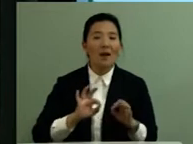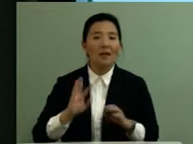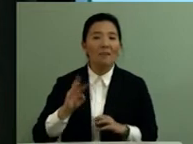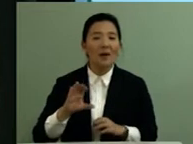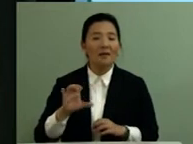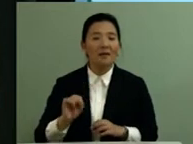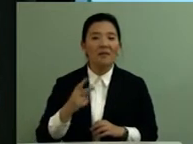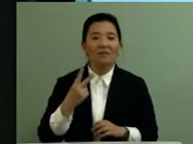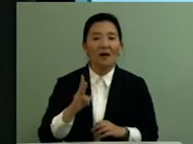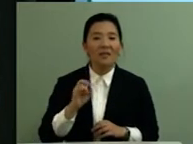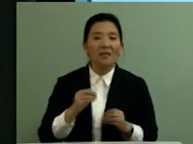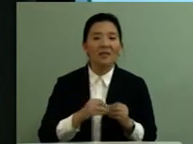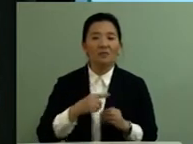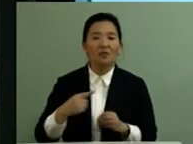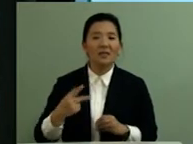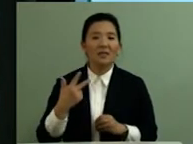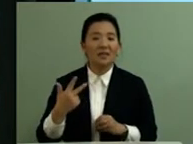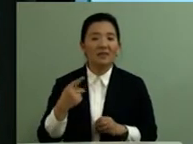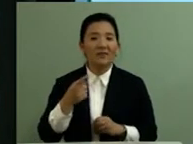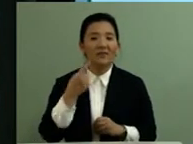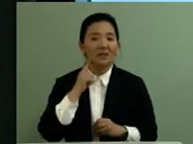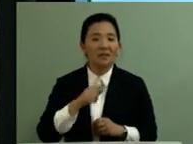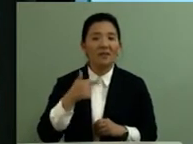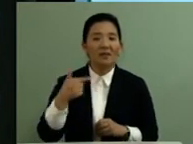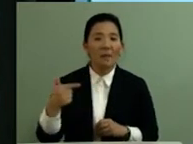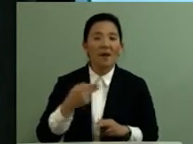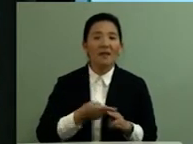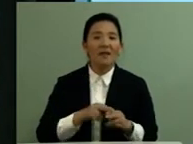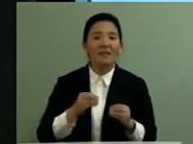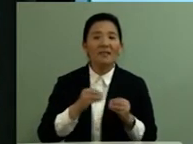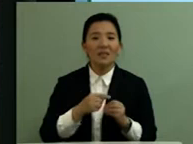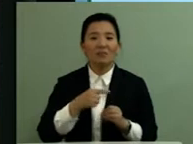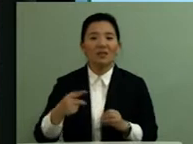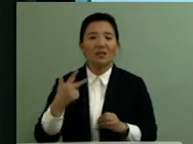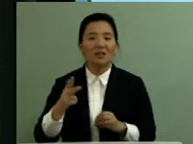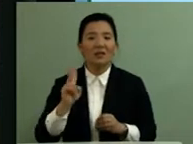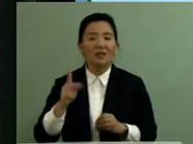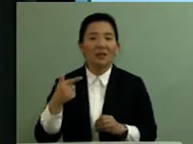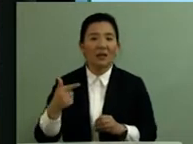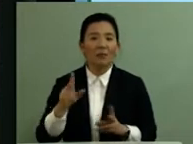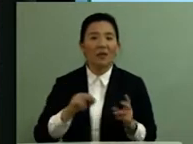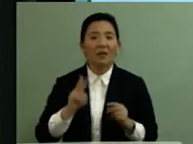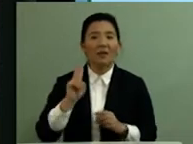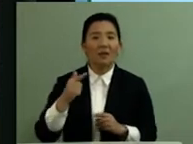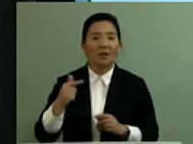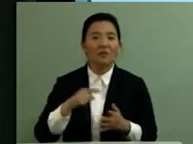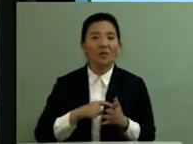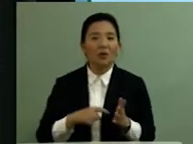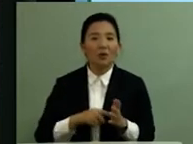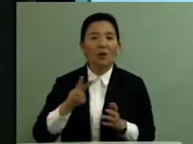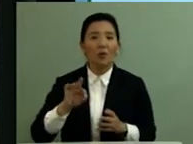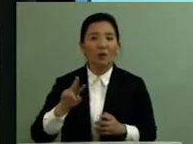2 на 10 минус 3. Вы знаете, грамм это 10 минус 3 килограмм. Килограмм, деленное